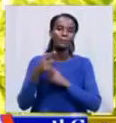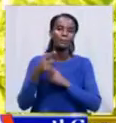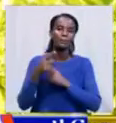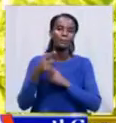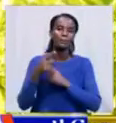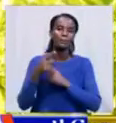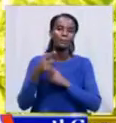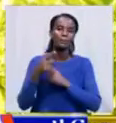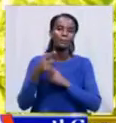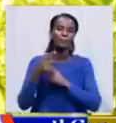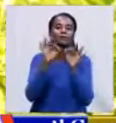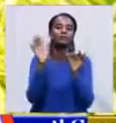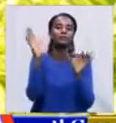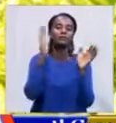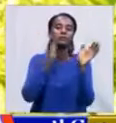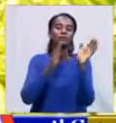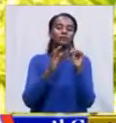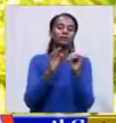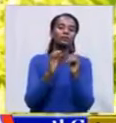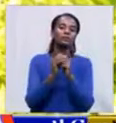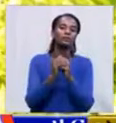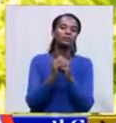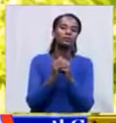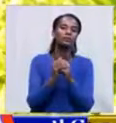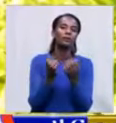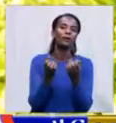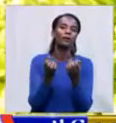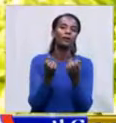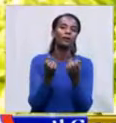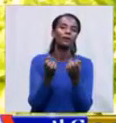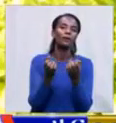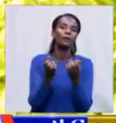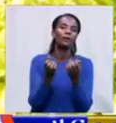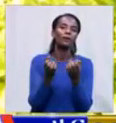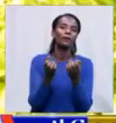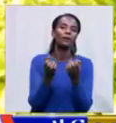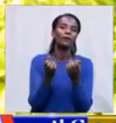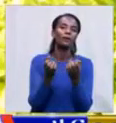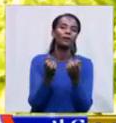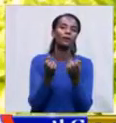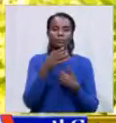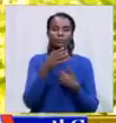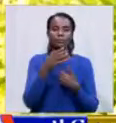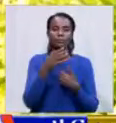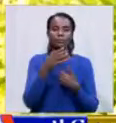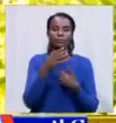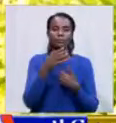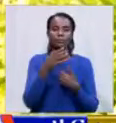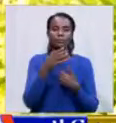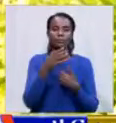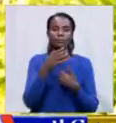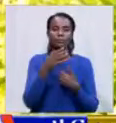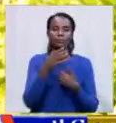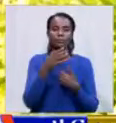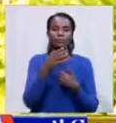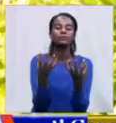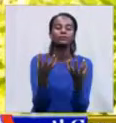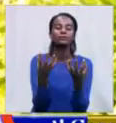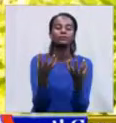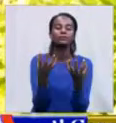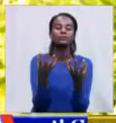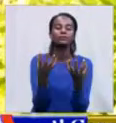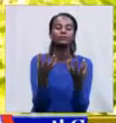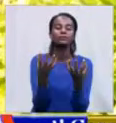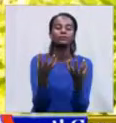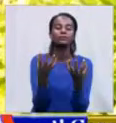እርዳታ የሚያስፈልገ ነገር ችግር እሱን እናቃለን። ዛሬ በርካታ ህይወት እንትን እየጠፋ ያለበት ሁኔታ አለ። በርካታ ንግድ ተቋማት